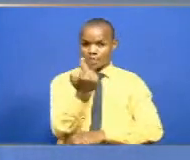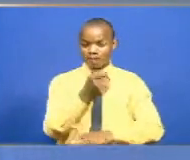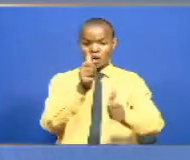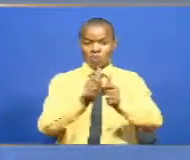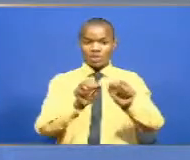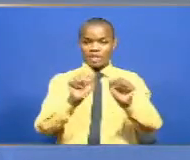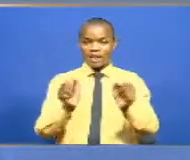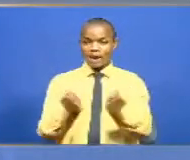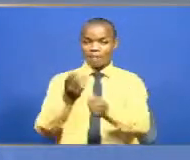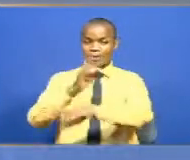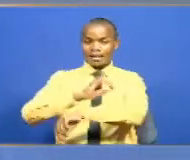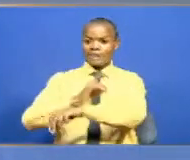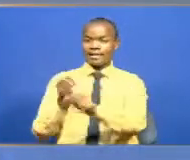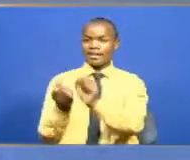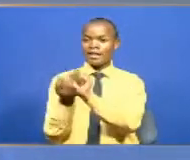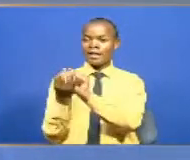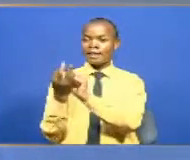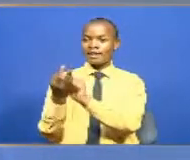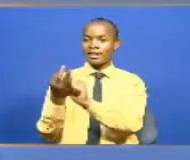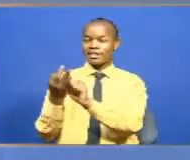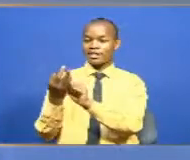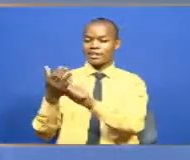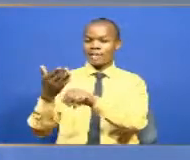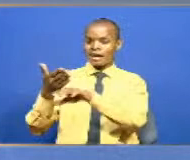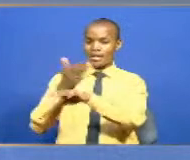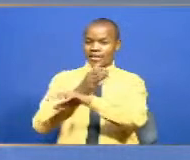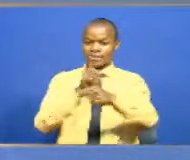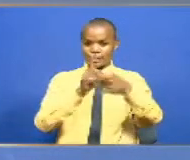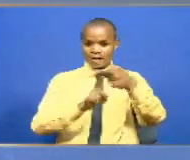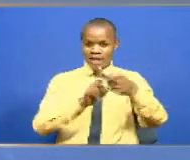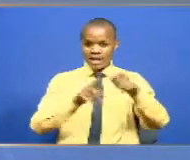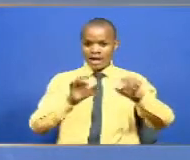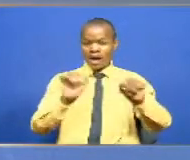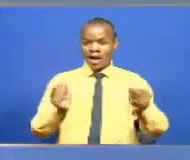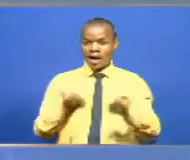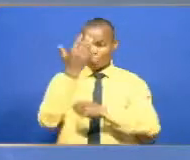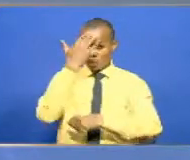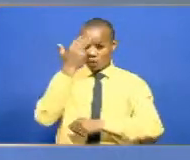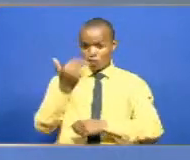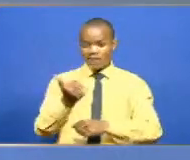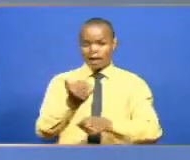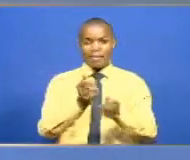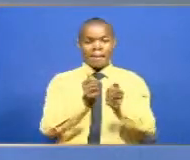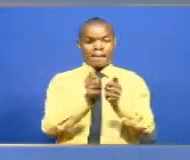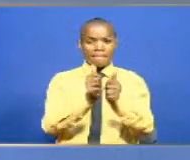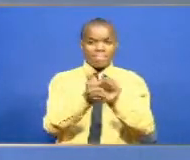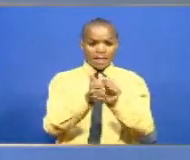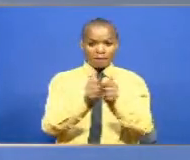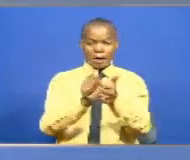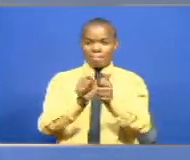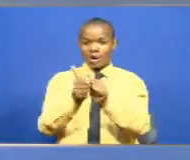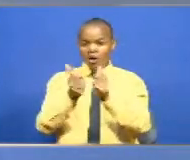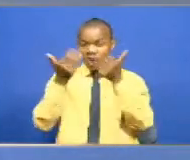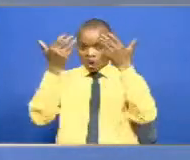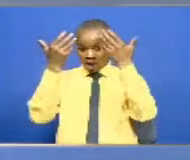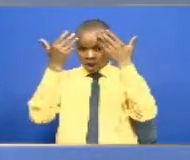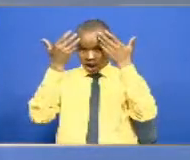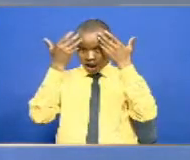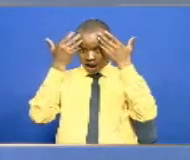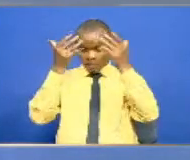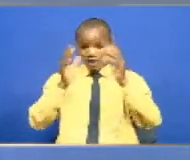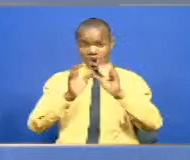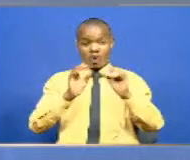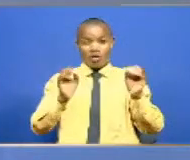mwaka uliopita katika kaunti ya Meru ilisababishwa na hali ya rubani kutokuwa na ufahamu wa kutosha kuhusu hali ya